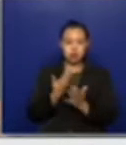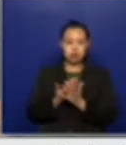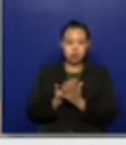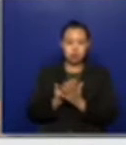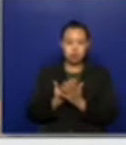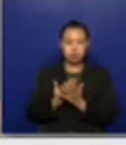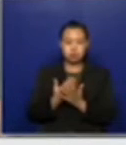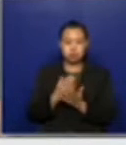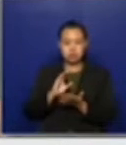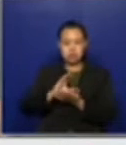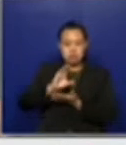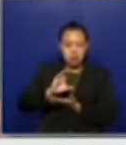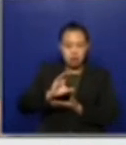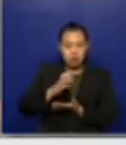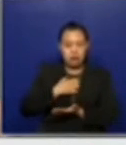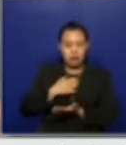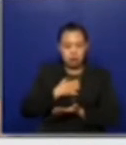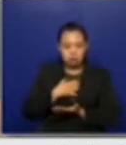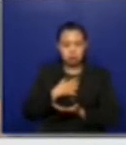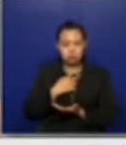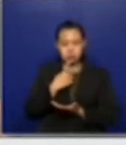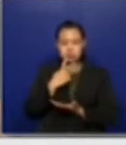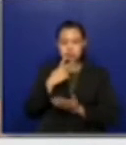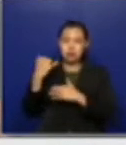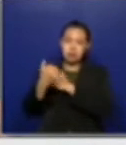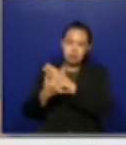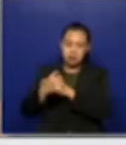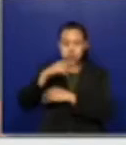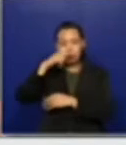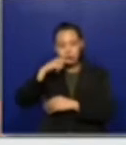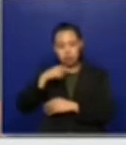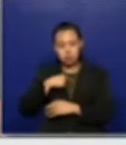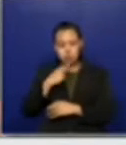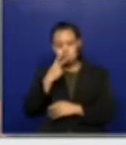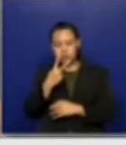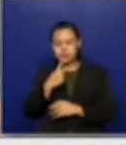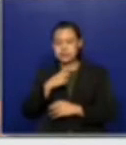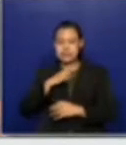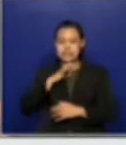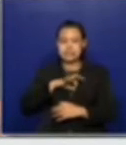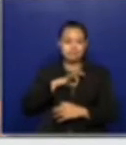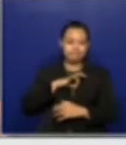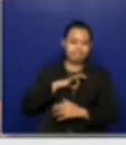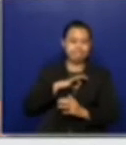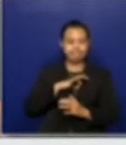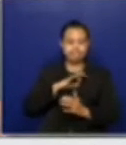ทั้งในประเทศและต่างประเทศหาคนมาร่วมลงทุนเนี่ย